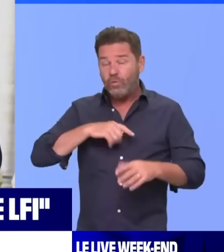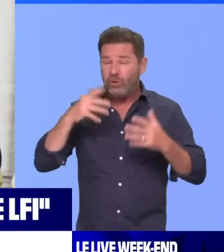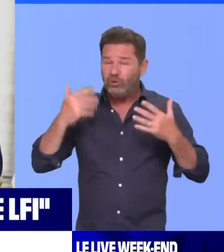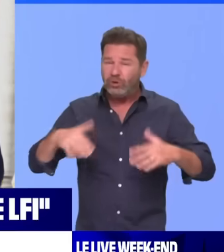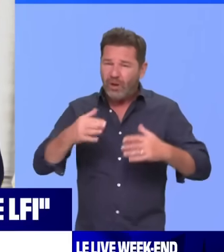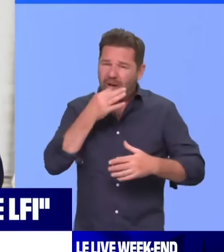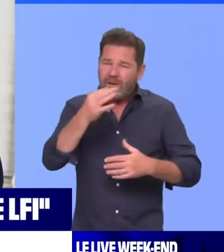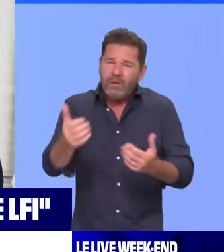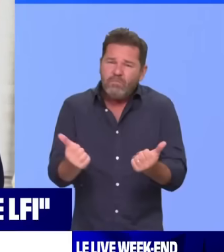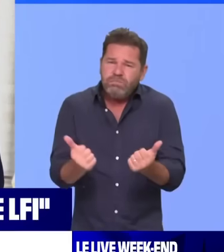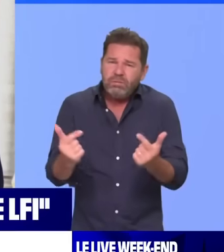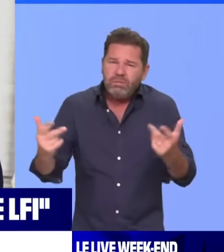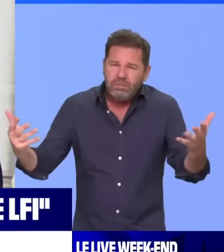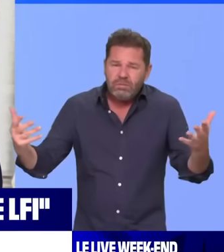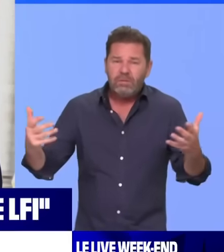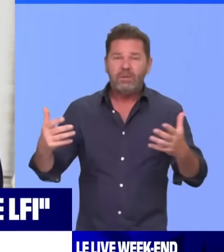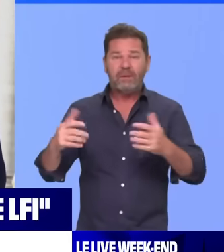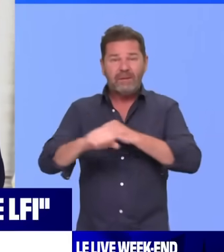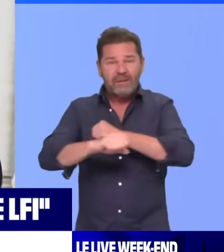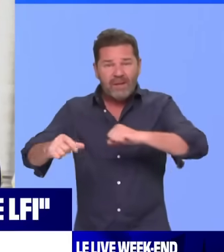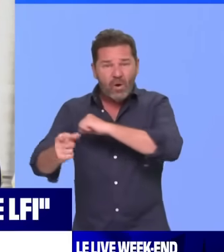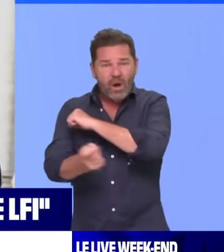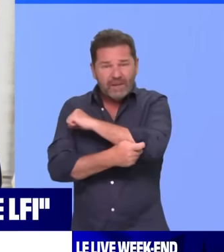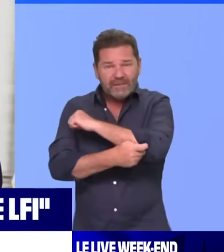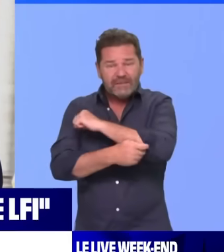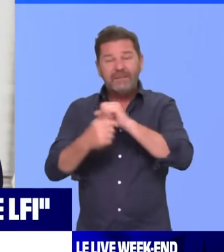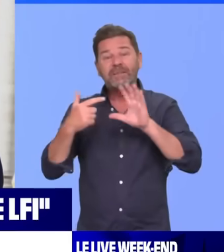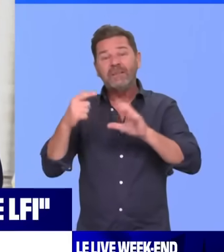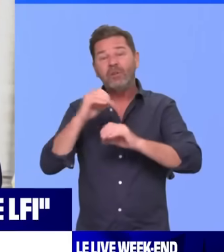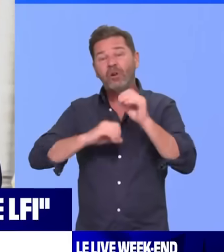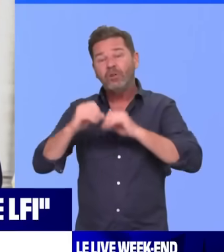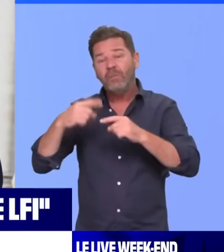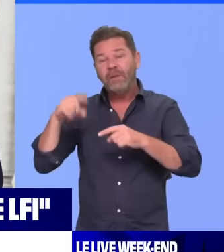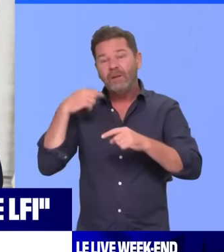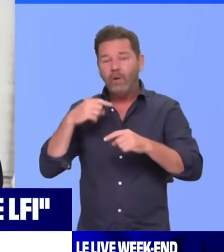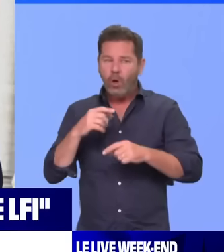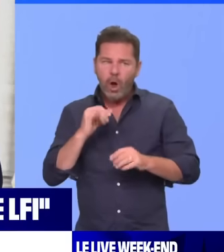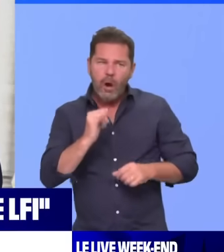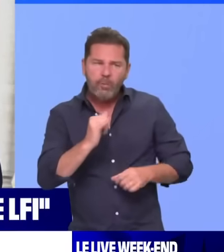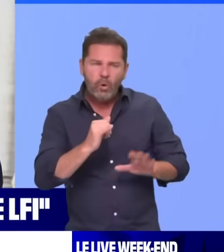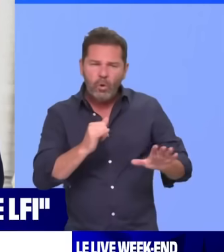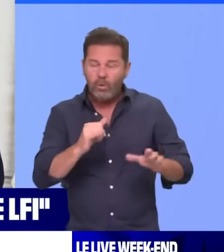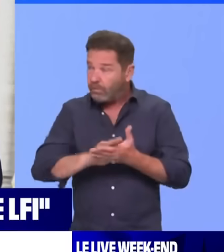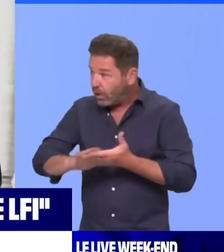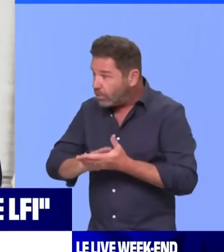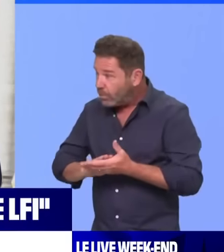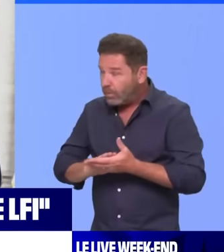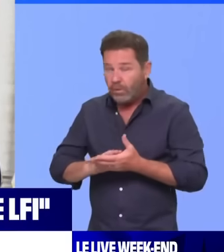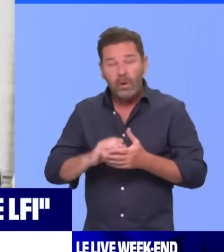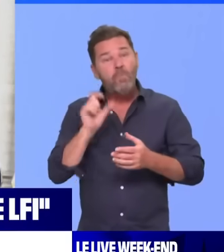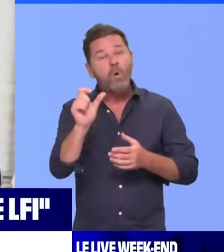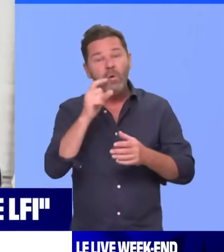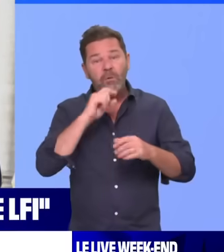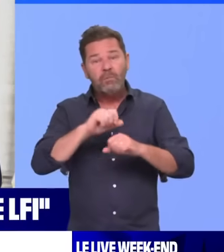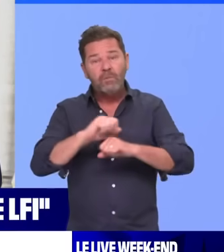grande fermeté les actes terroristes du 7 octobre dernier pardon ça a pris un peu de temps alors moi je TER de terroriste je l'ai fait